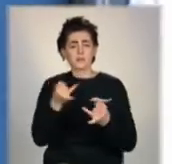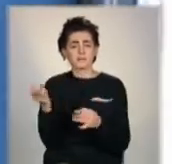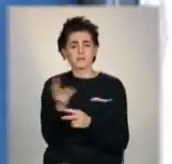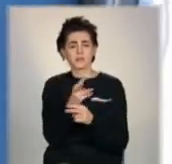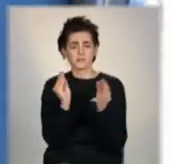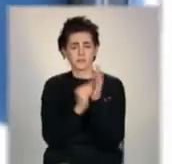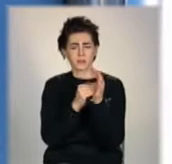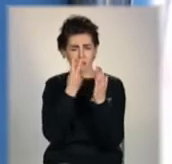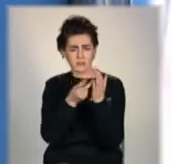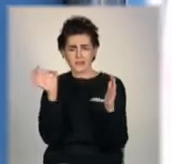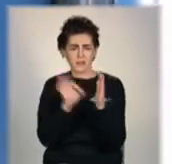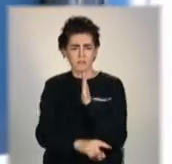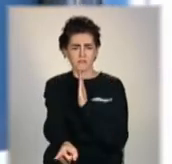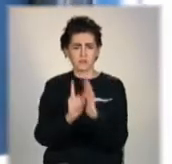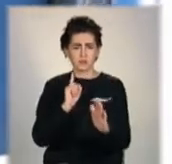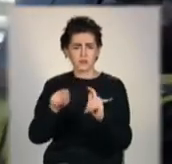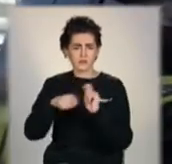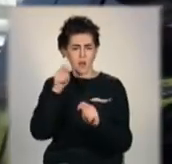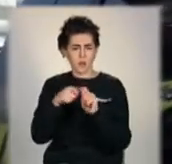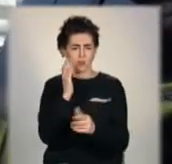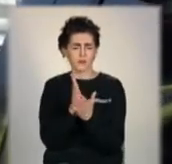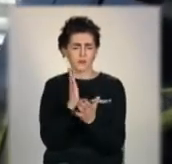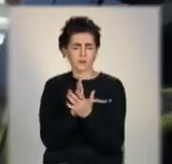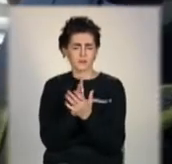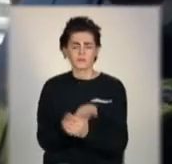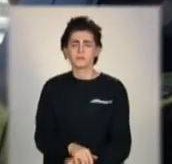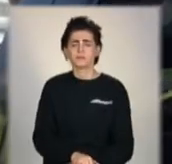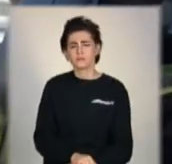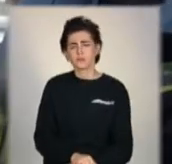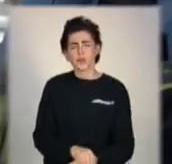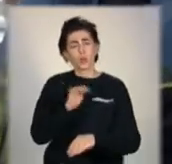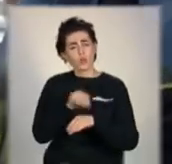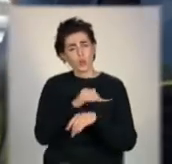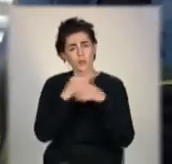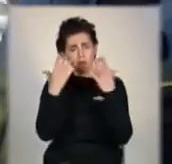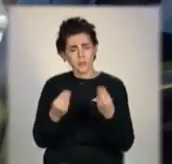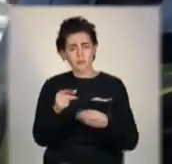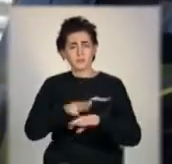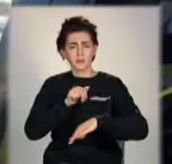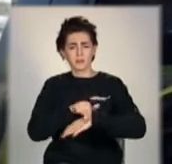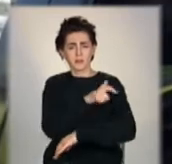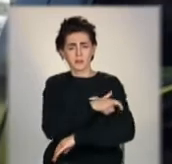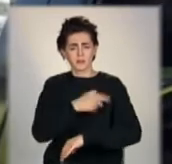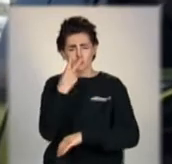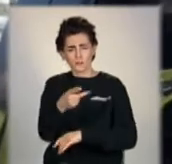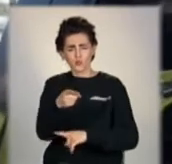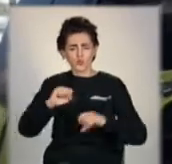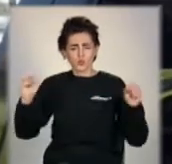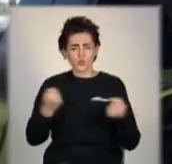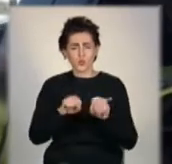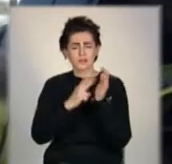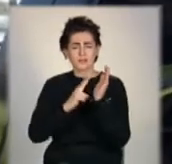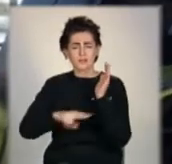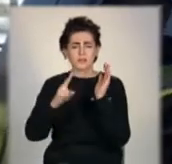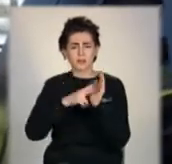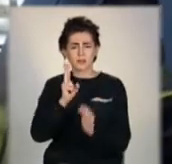одразу в його поле зору потрапляє порушник. Добрий день. Патрульна поліція Луганської області. Рухали 77 кілометрів в населеному пункті,